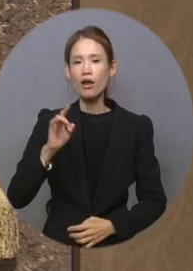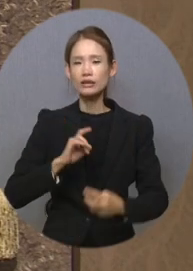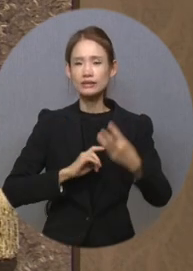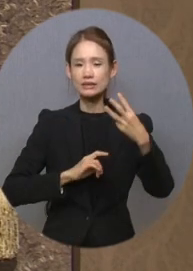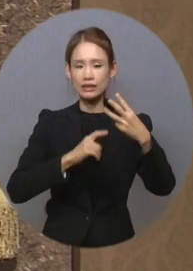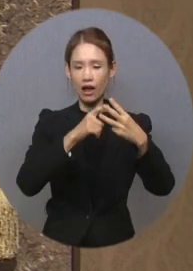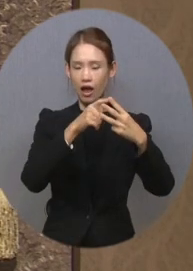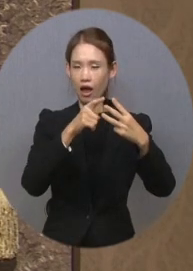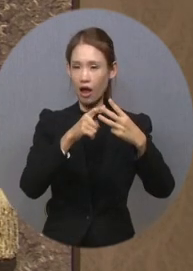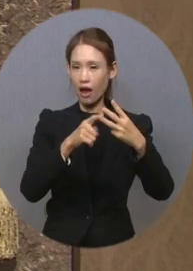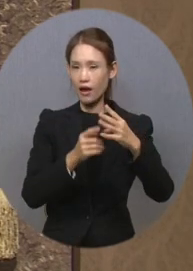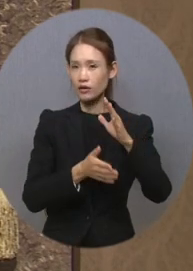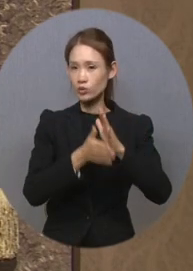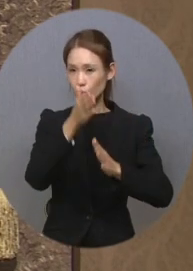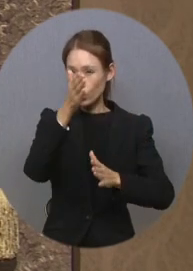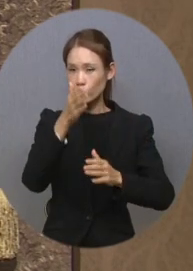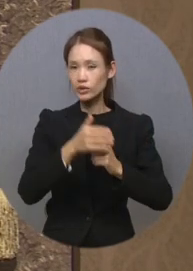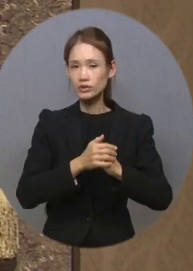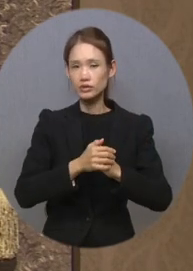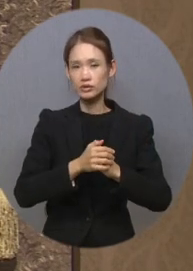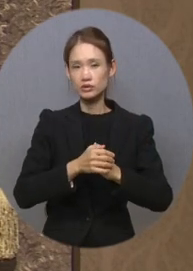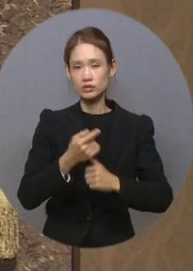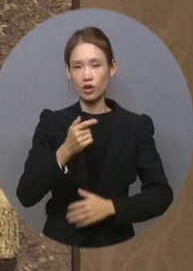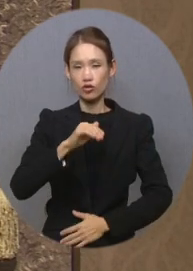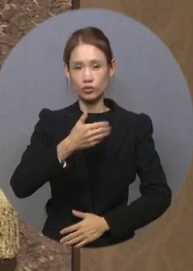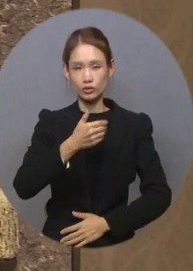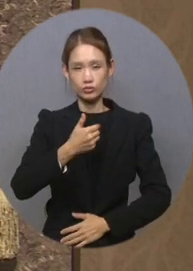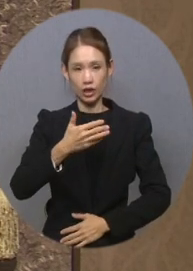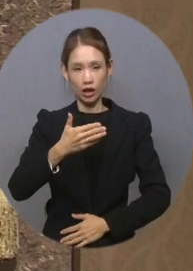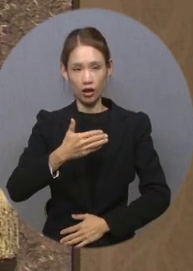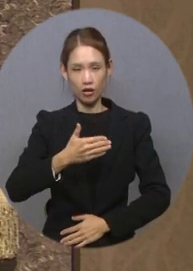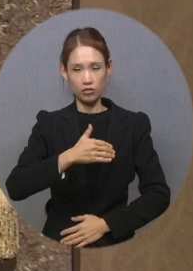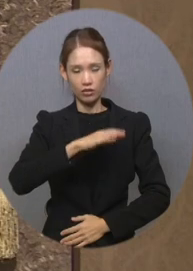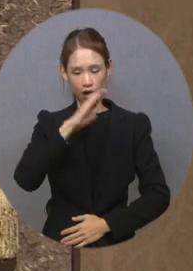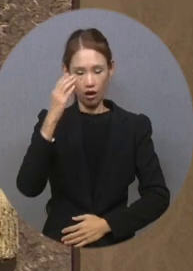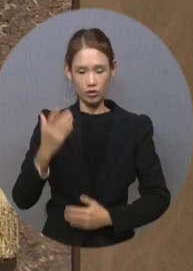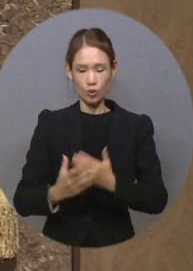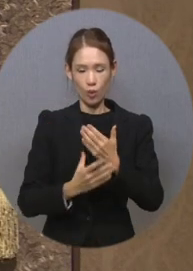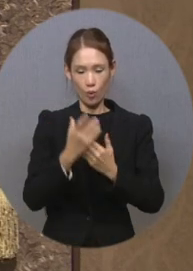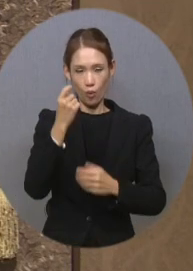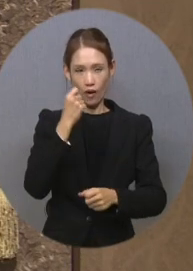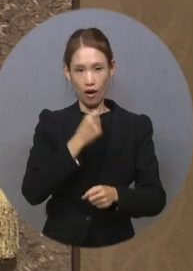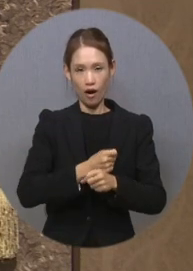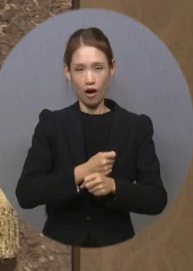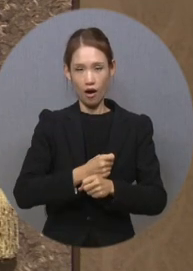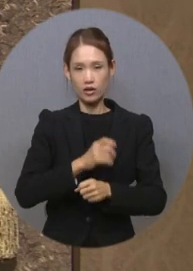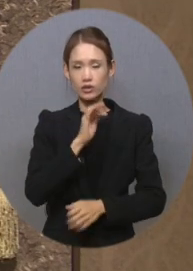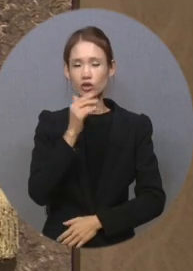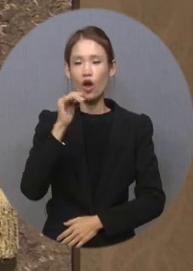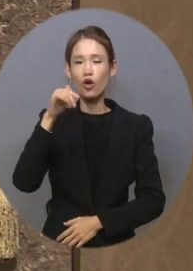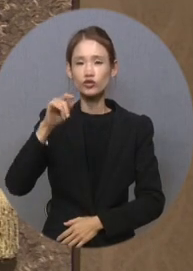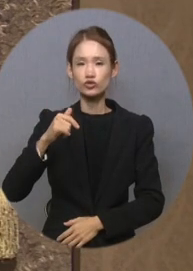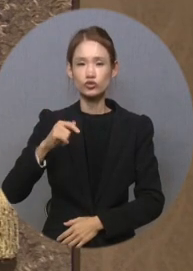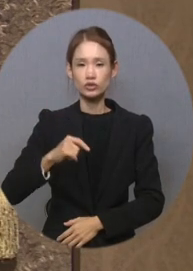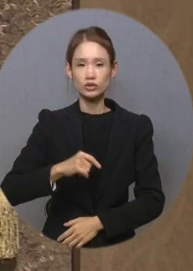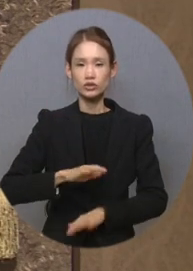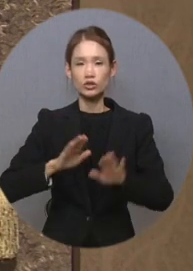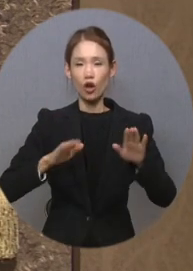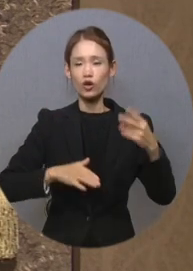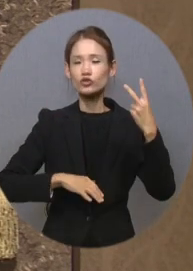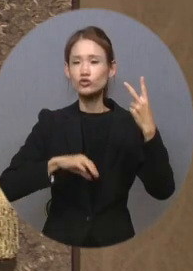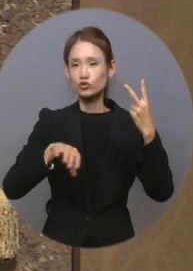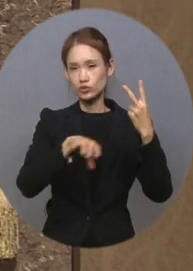도시였거든요. 네. 1998년도에 3여가 통합이 됐습니다. 예. 그러다 보니까 이제 현충탑도 현재 두 군데가 돼